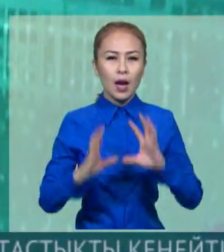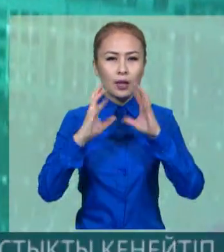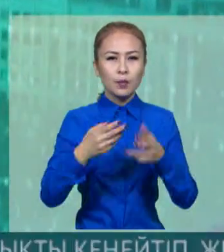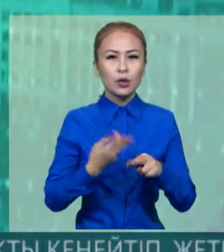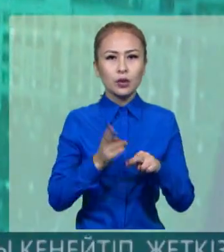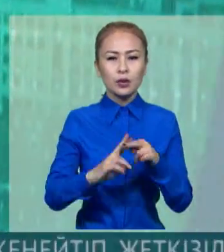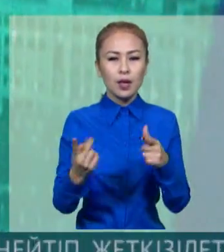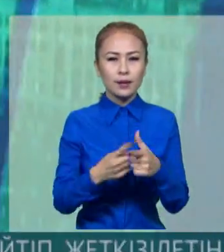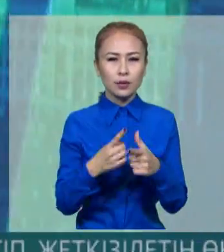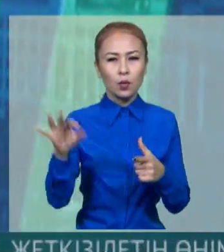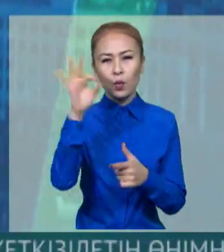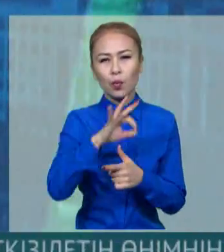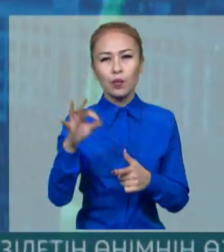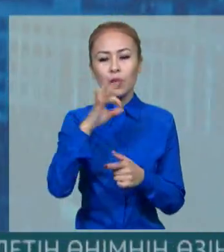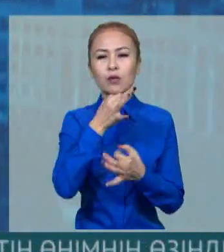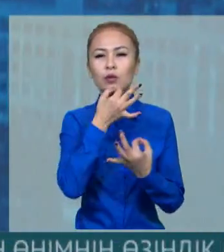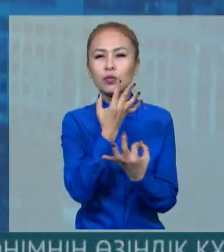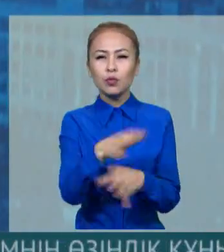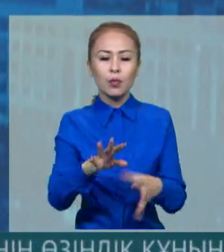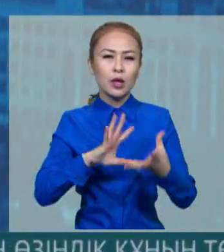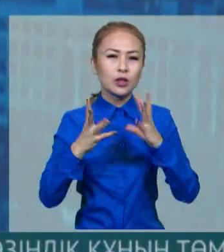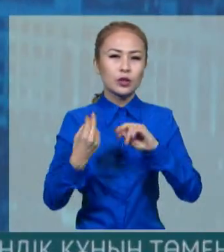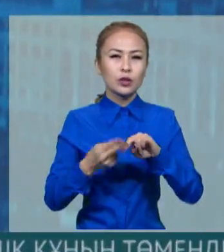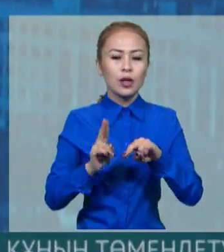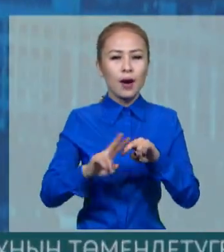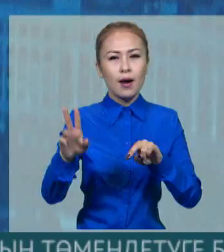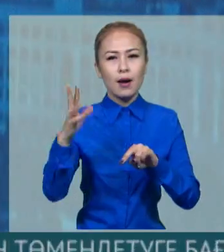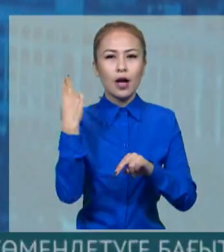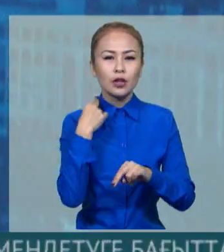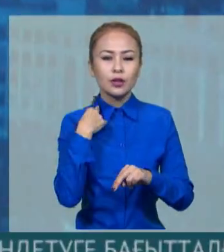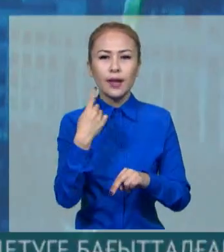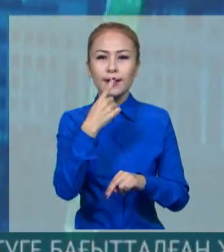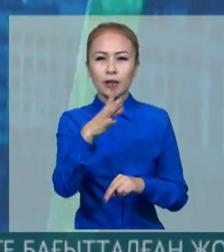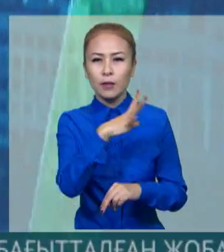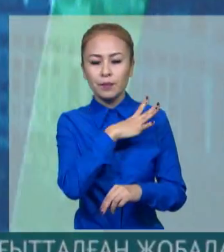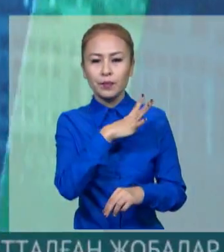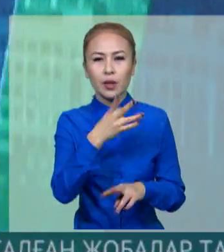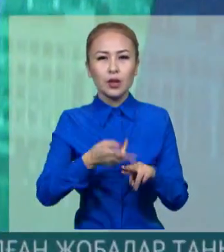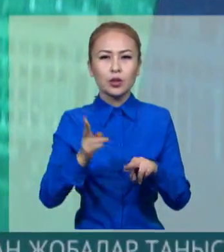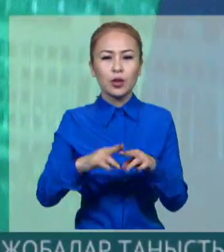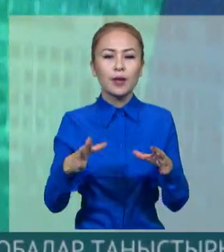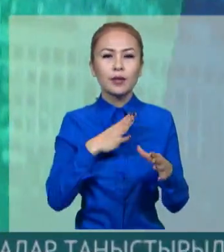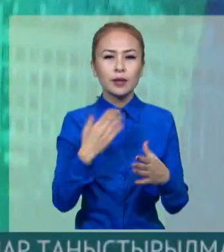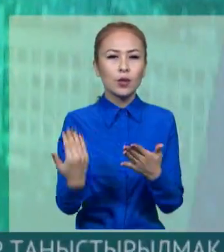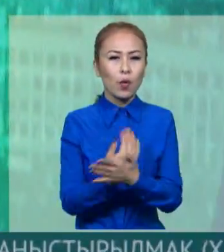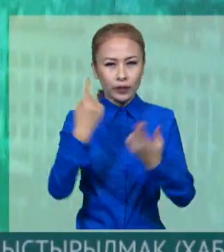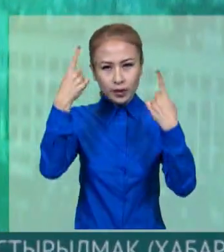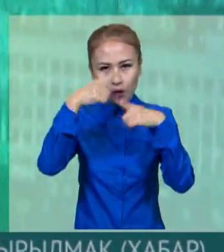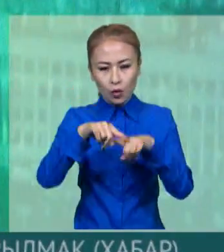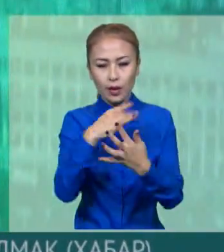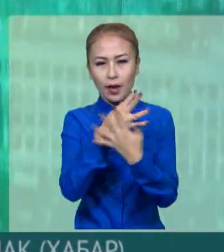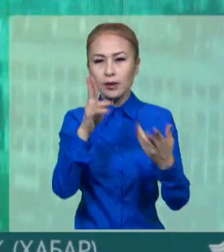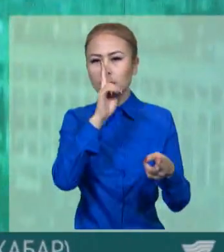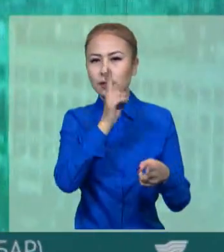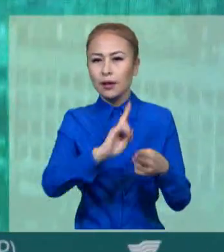Әлем бойынша инженерлік саладағы кез келген жаңалық ең әуелі ағылшын тілінде жарық көреді. Ал бұл инновациялық технологиялар бізге жеткенше біраз уақыт